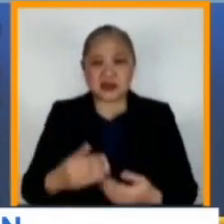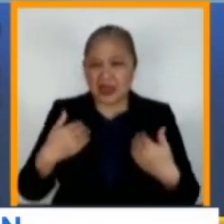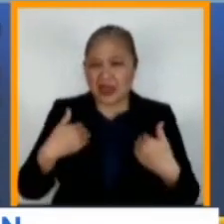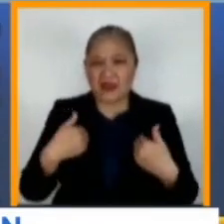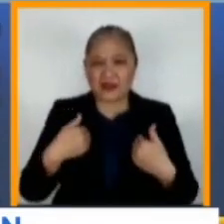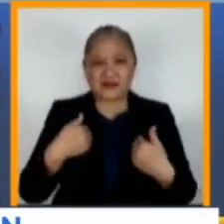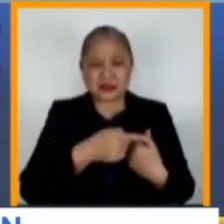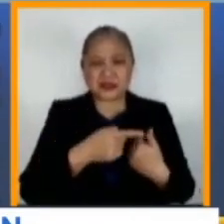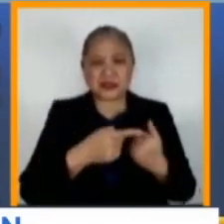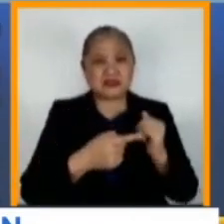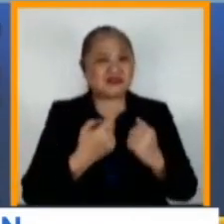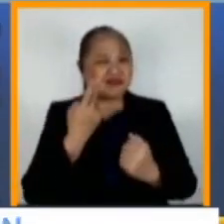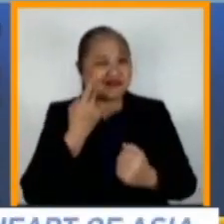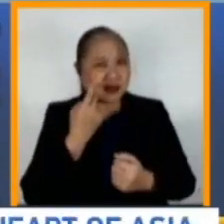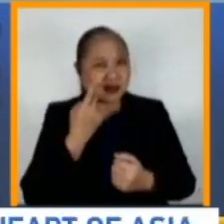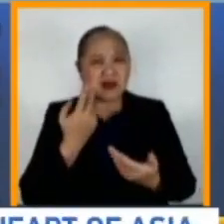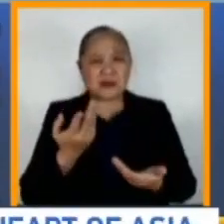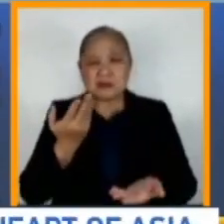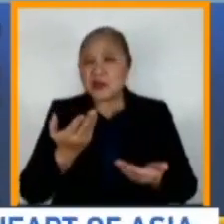o move ang kwan.